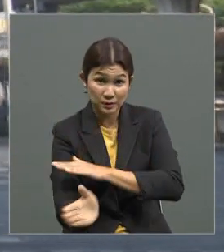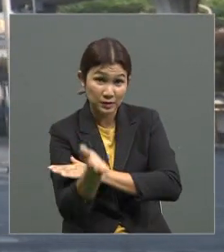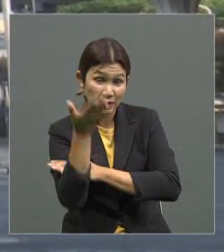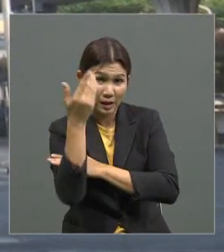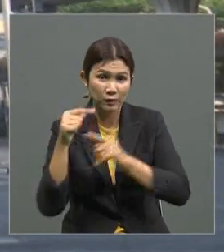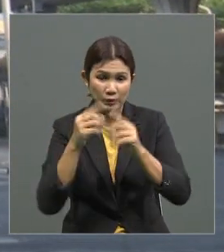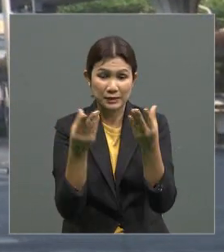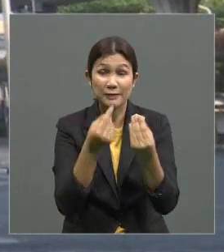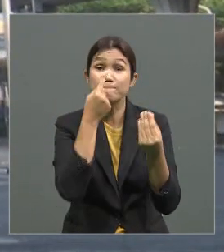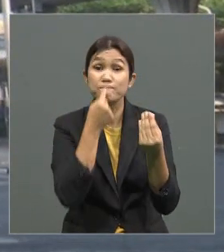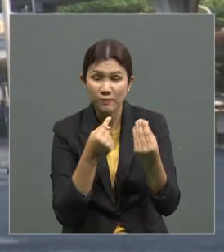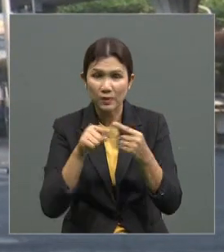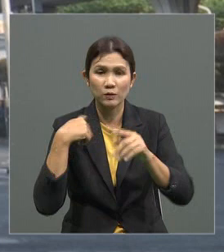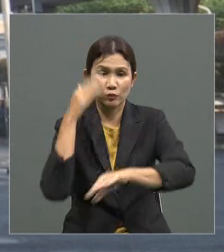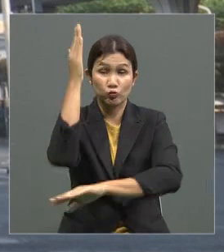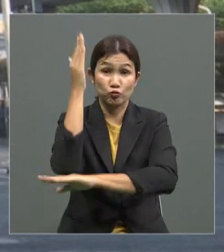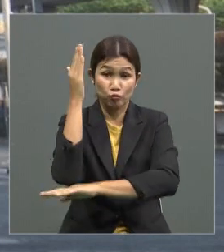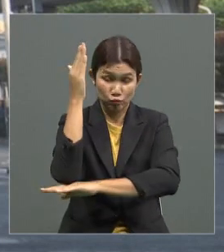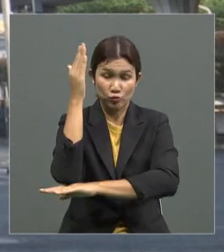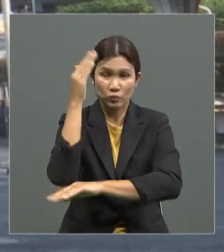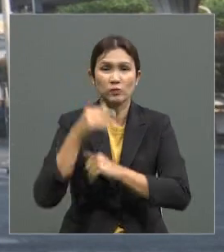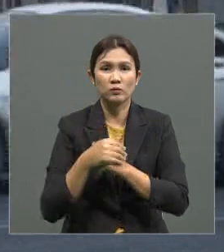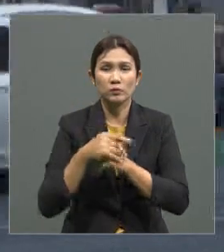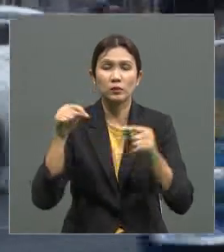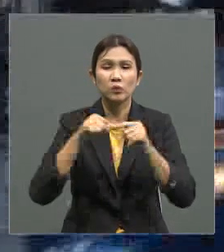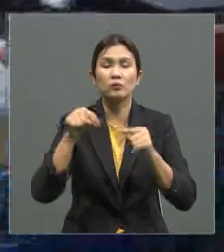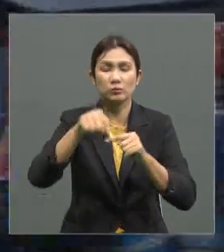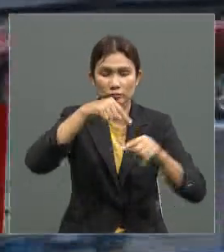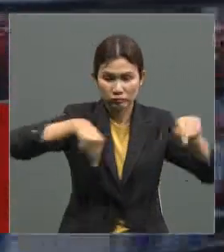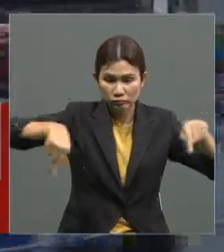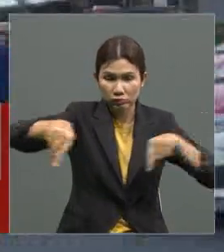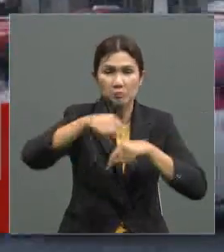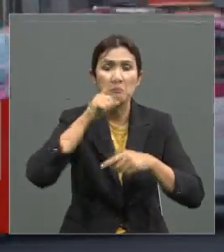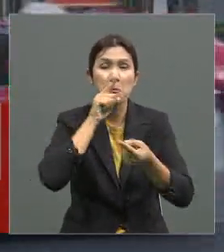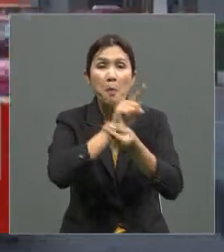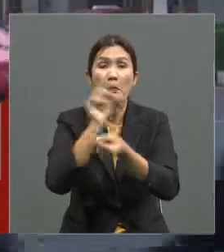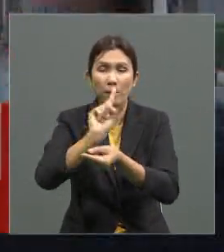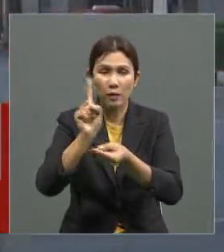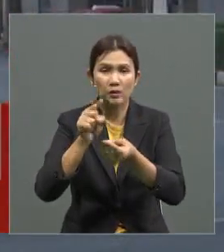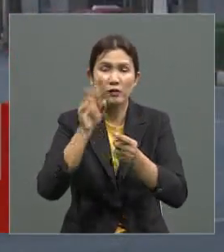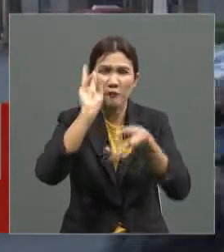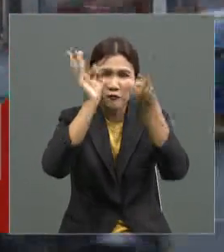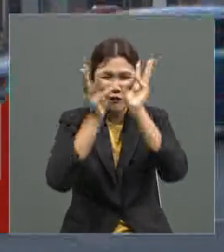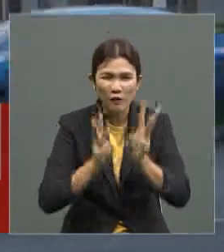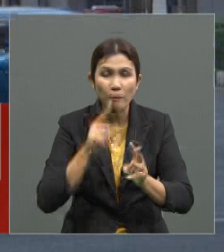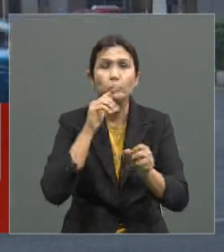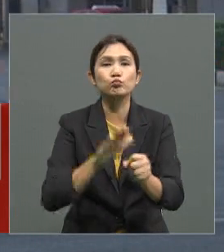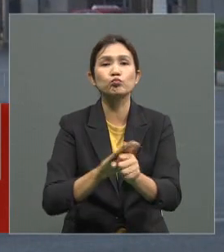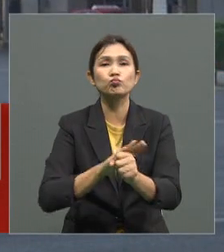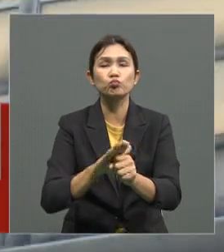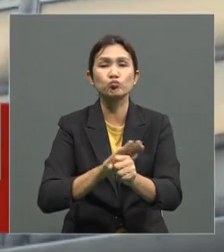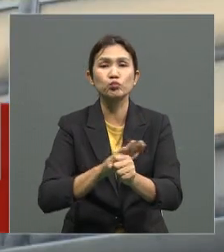ย่านดินแดงและก็ย่านอนุสาวรีย์ชัยสมรภูมิเขตราชเทวีครับพบว่าปริมาณสะสมของฝุ่นอยู่ในระดับปานกล